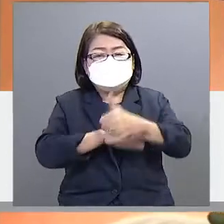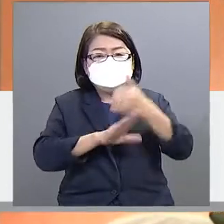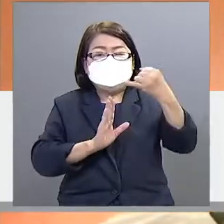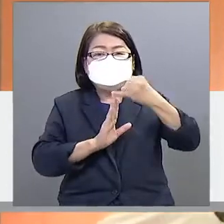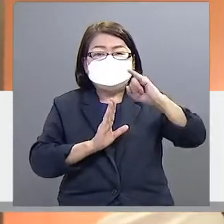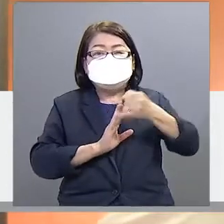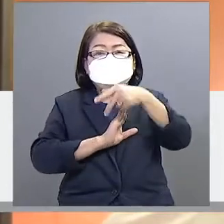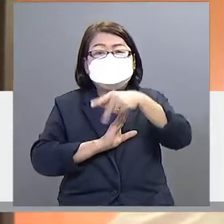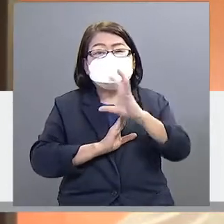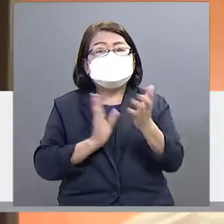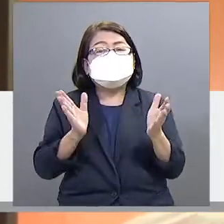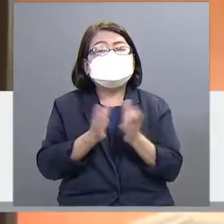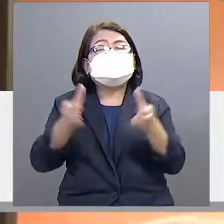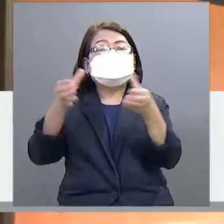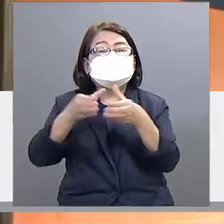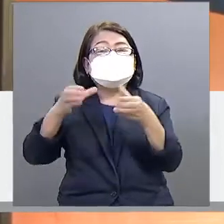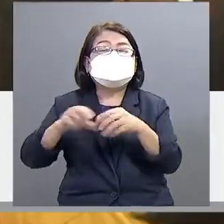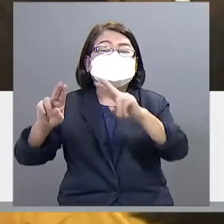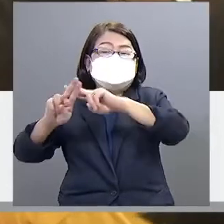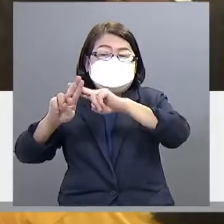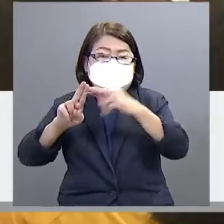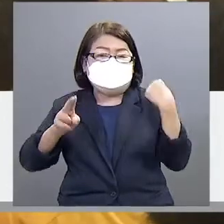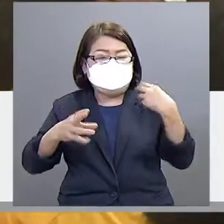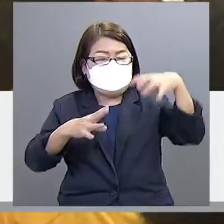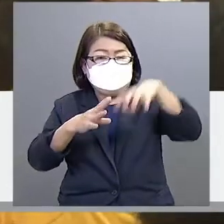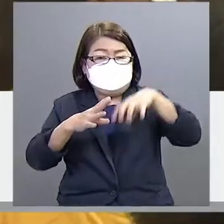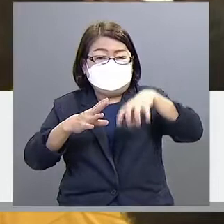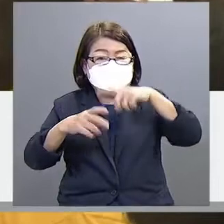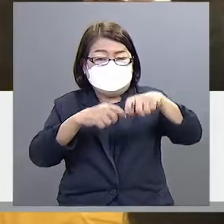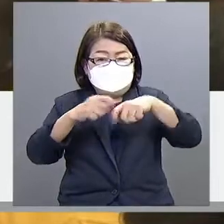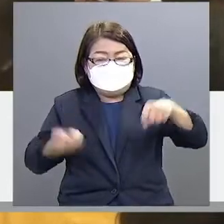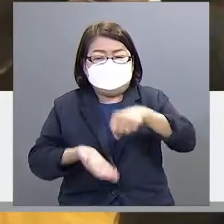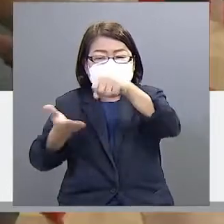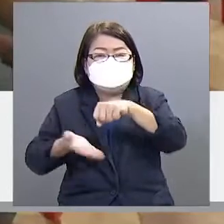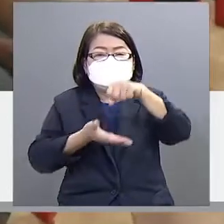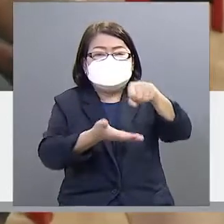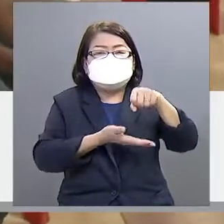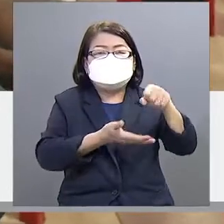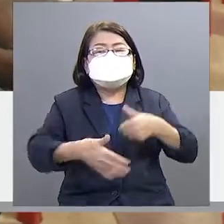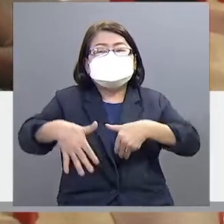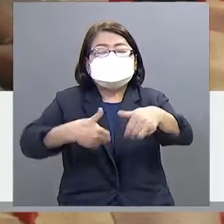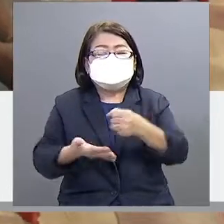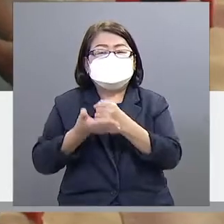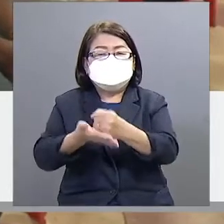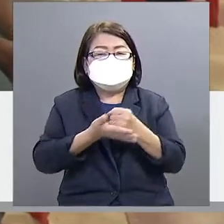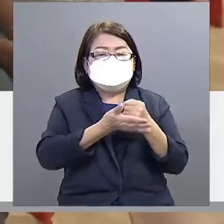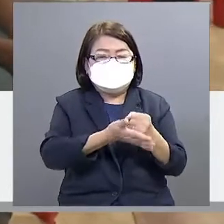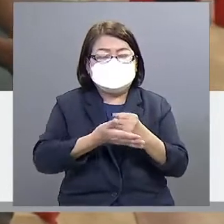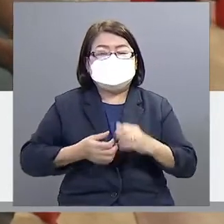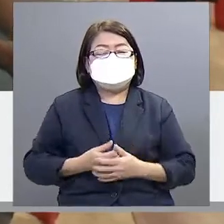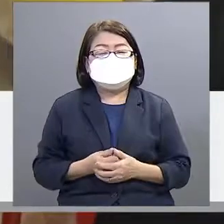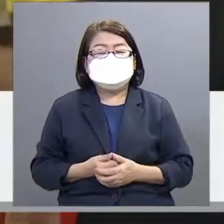เหล่ากาชาดจังหวัดนำถุงยังชีพช่วยเหลือผู้ประสบภัยที่อำเภอเนินมะปรางบรรเทาความเดือดร้อนนะคะเนื่องจาก